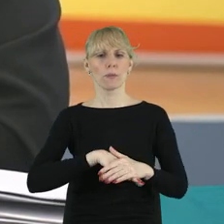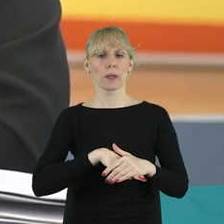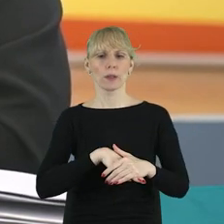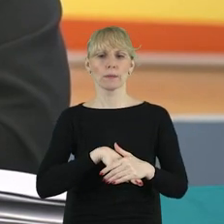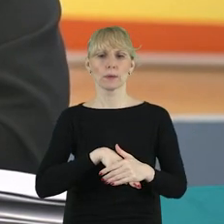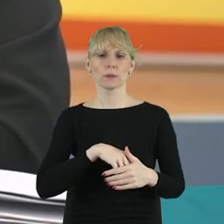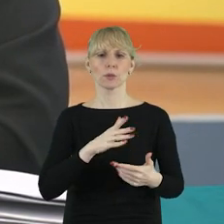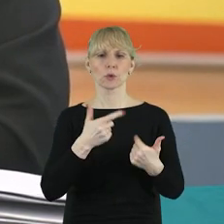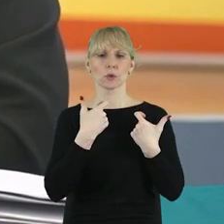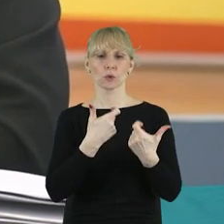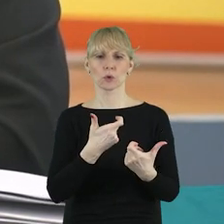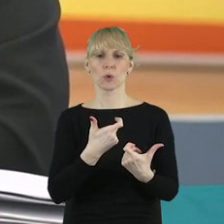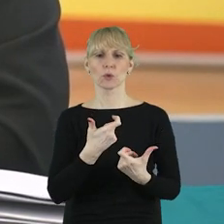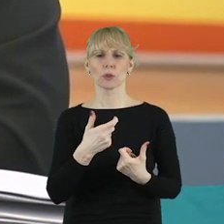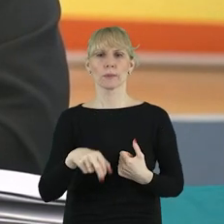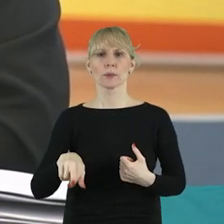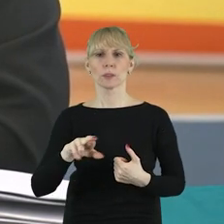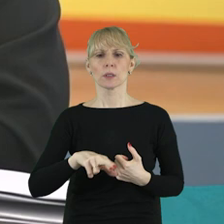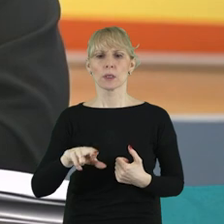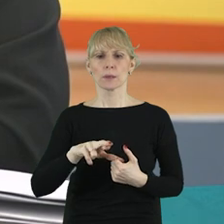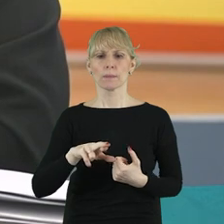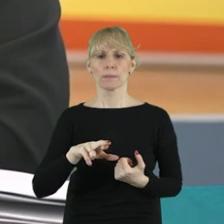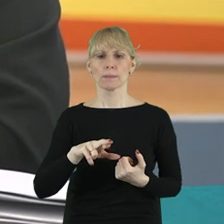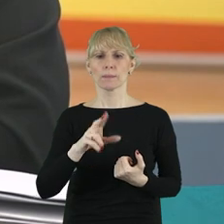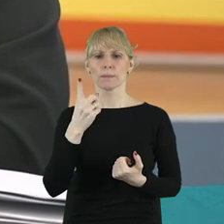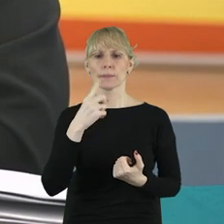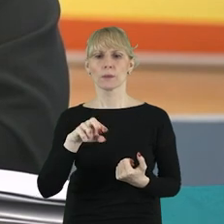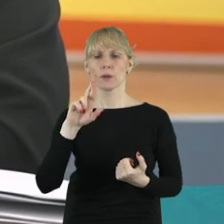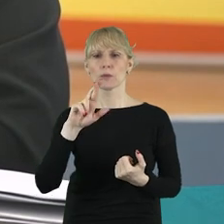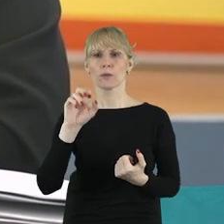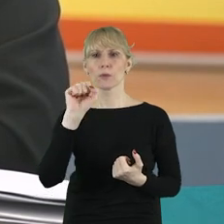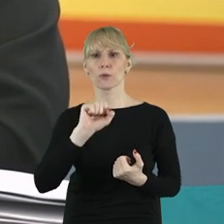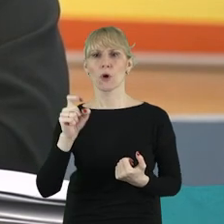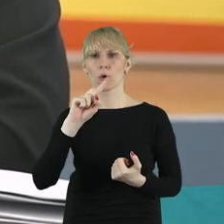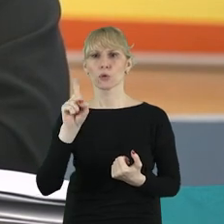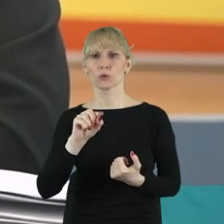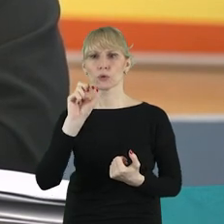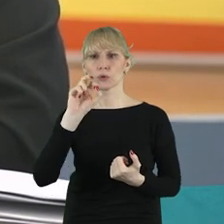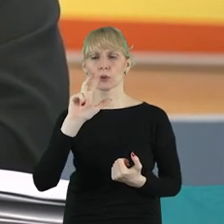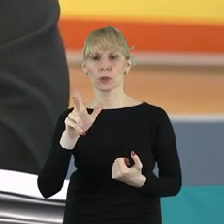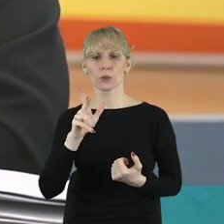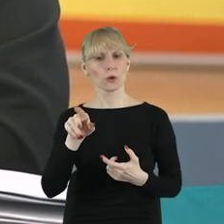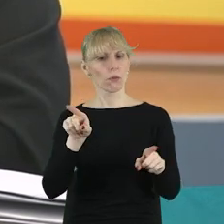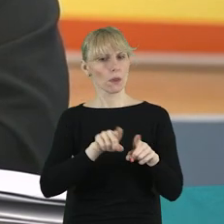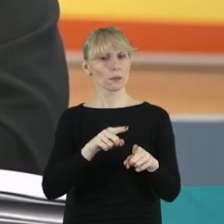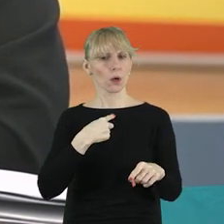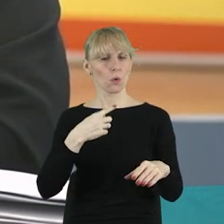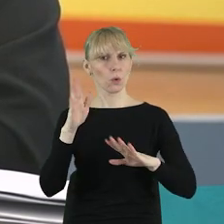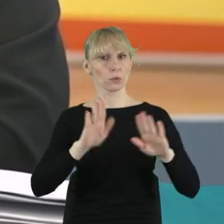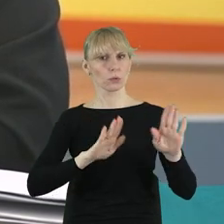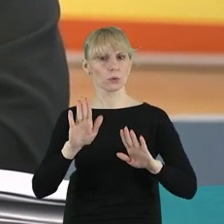Pawła Drążczyka. Czy on również podlega głosowaniu? Podlega? Proszę bardzo, pani...